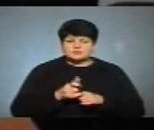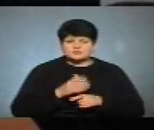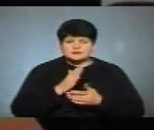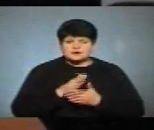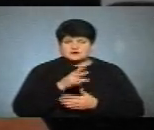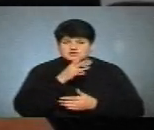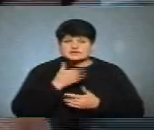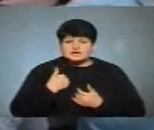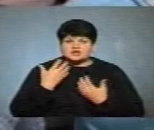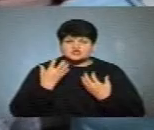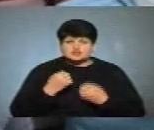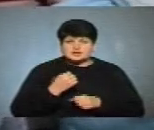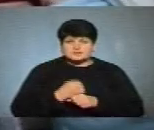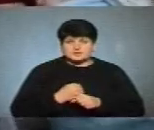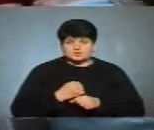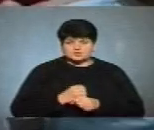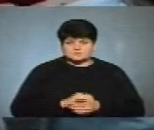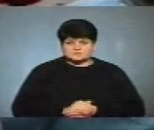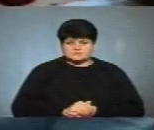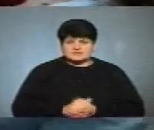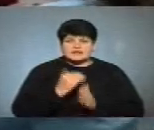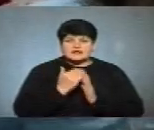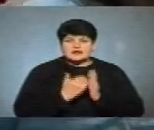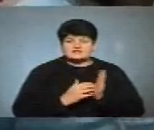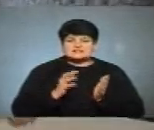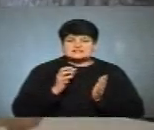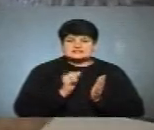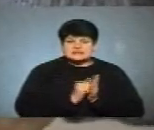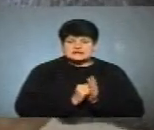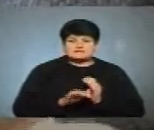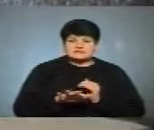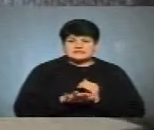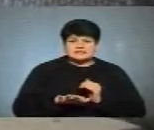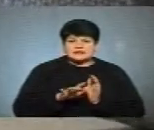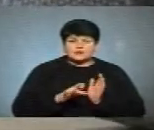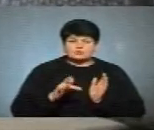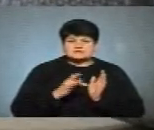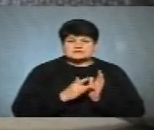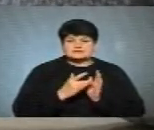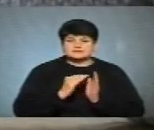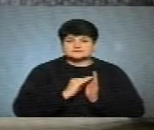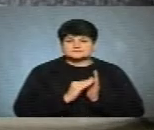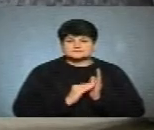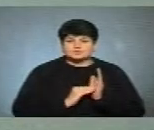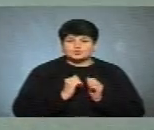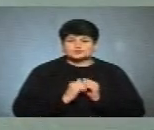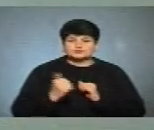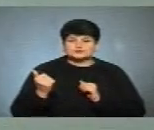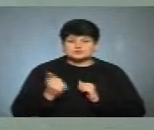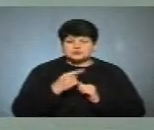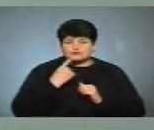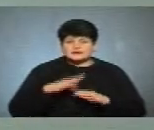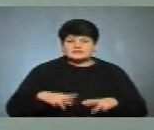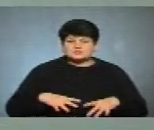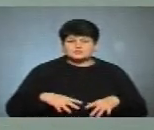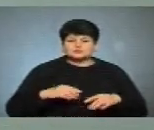ще працюю. Графік занять для тернопільських пенсіонерів у територіальному центрі складаються щотижня. Каже інструкторка